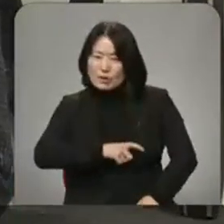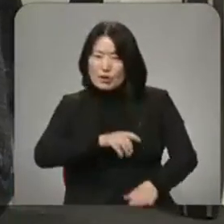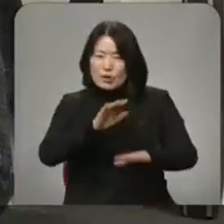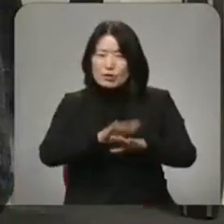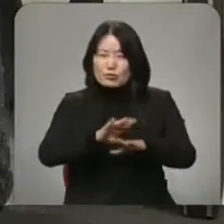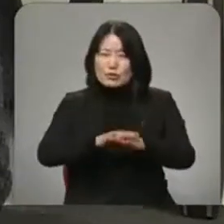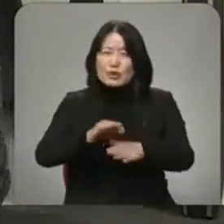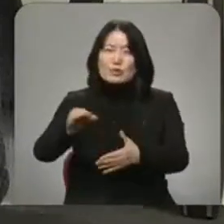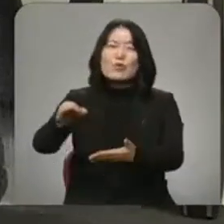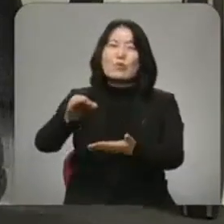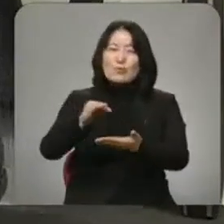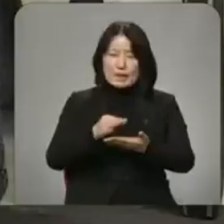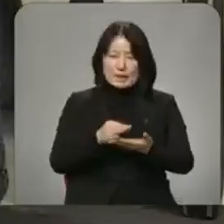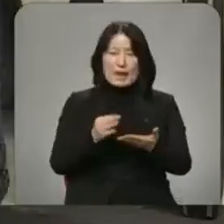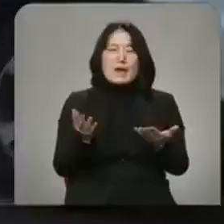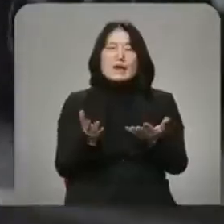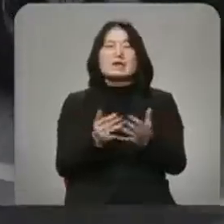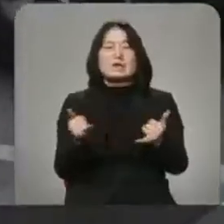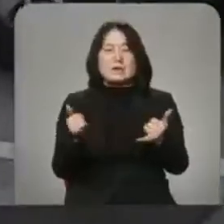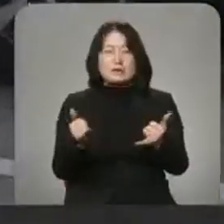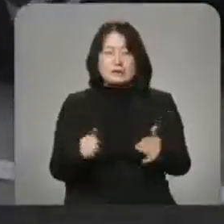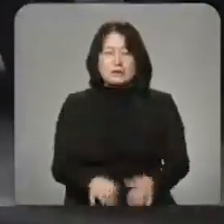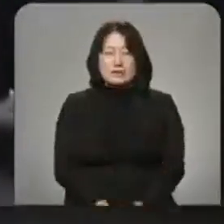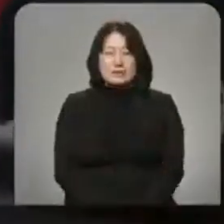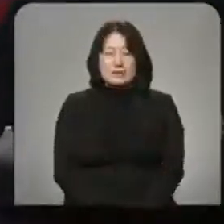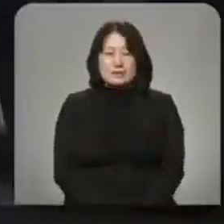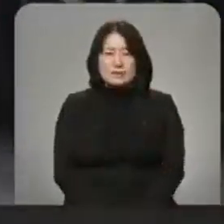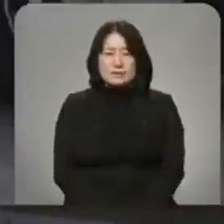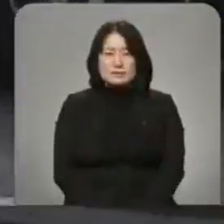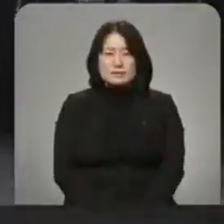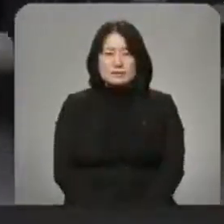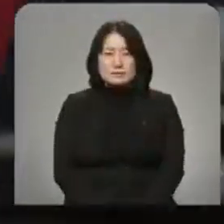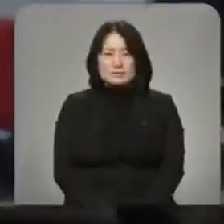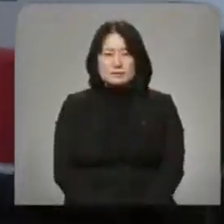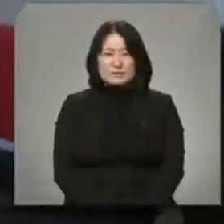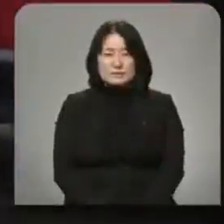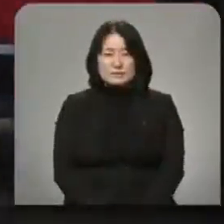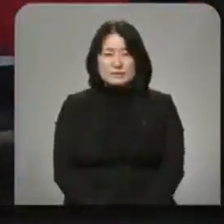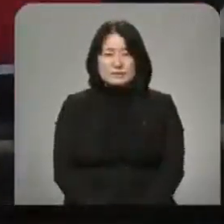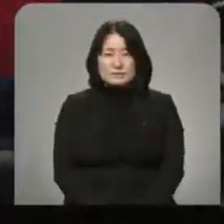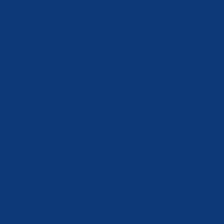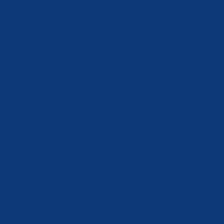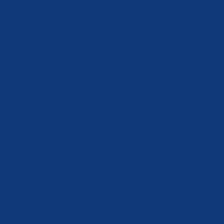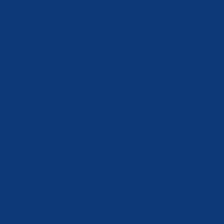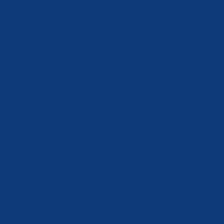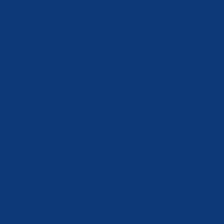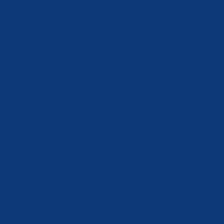부당하게 받아온 사람들인 것으로 확인됐습니다. KBS 뉴스 이청초입니다.